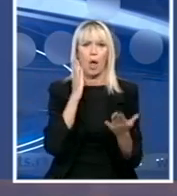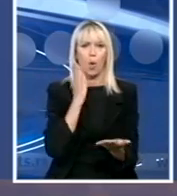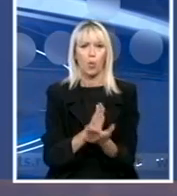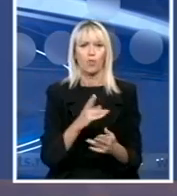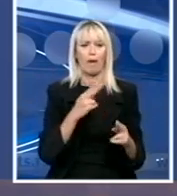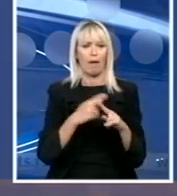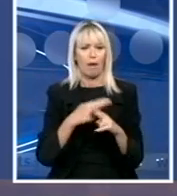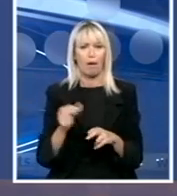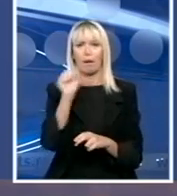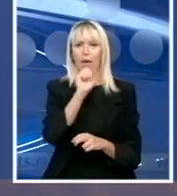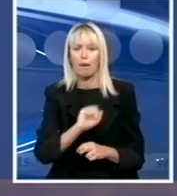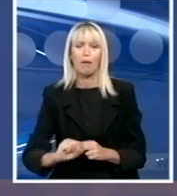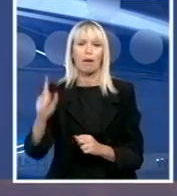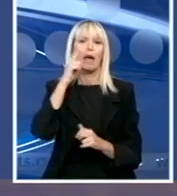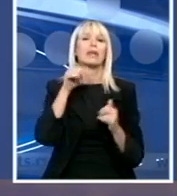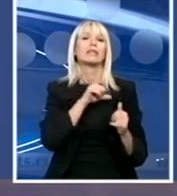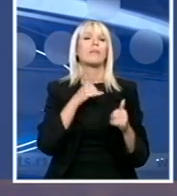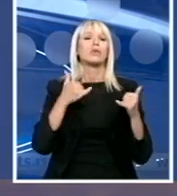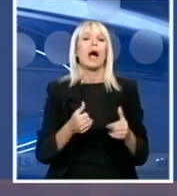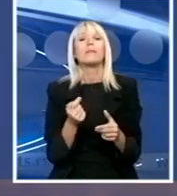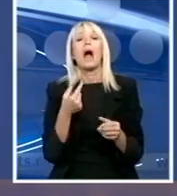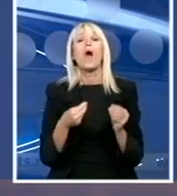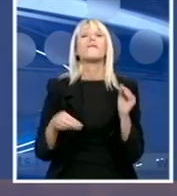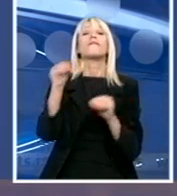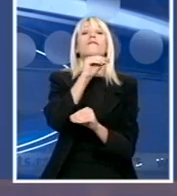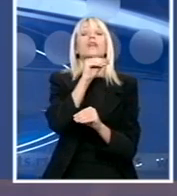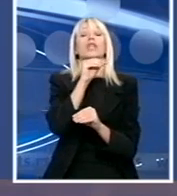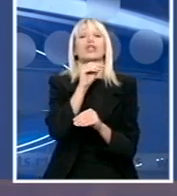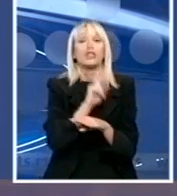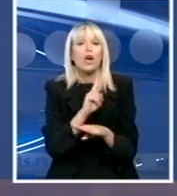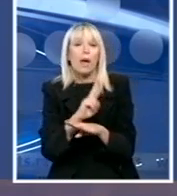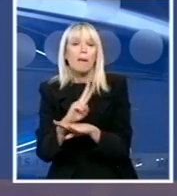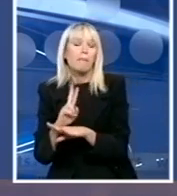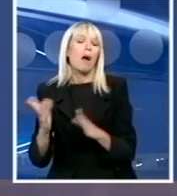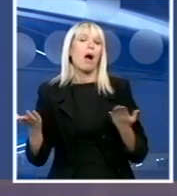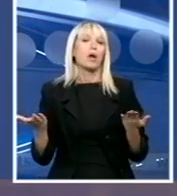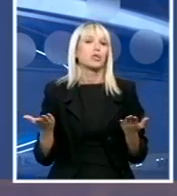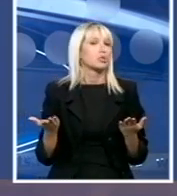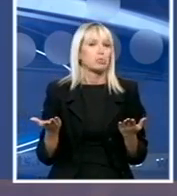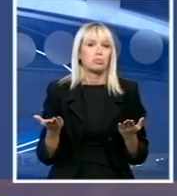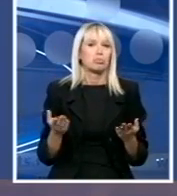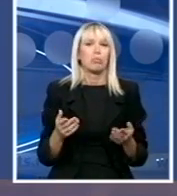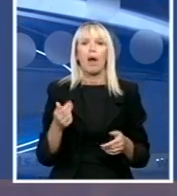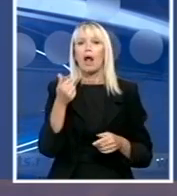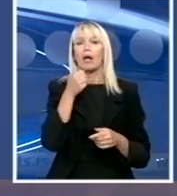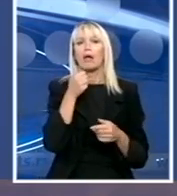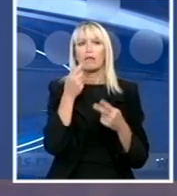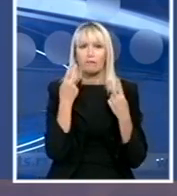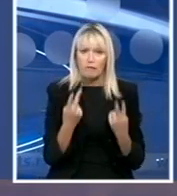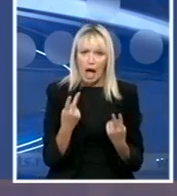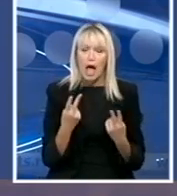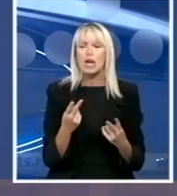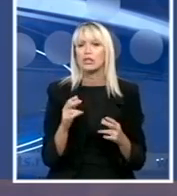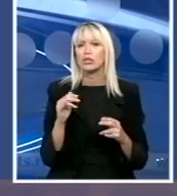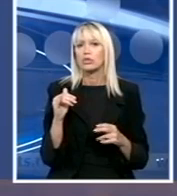to više pažnje posvećivati, ali ono što je neophodno